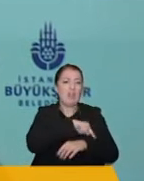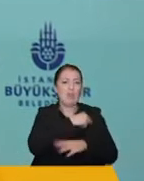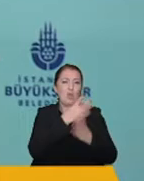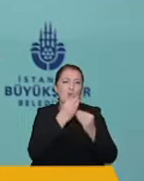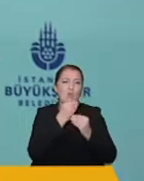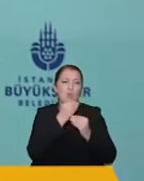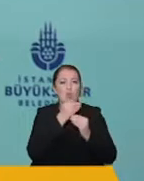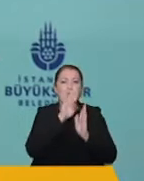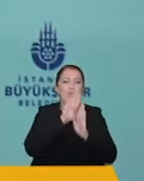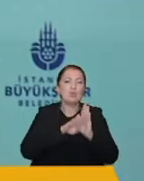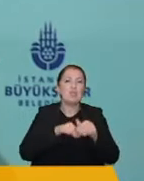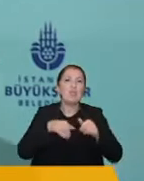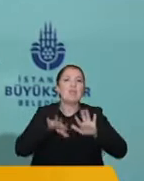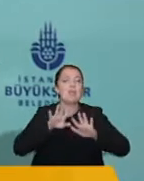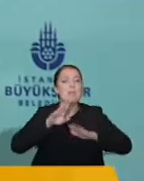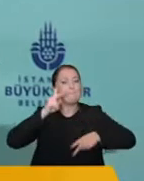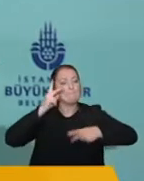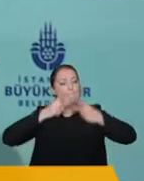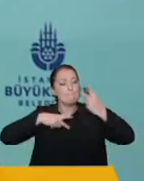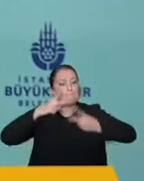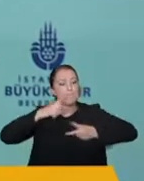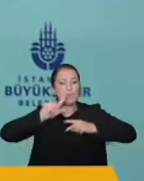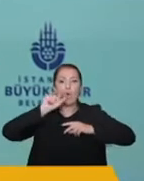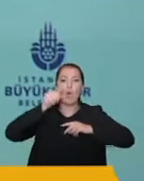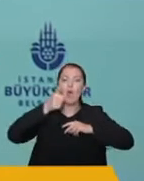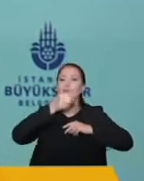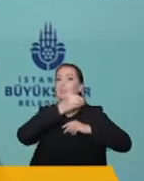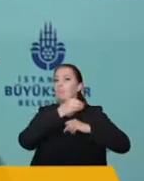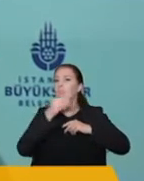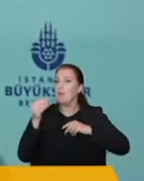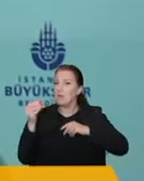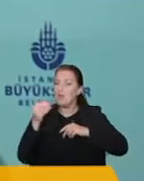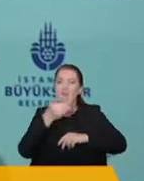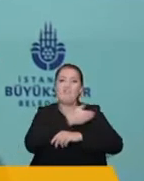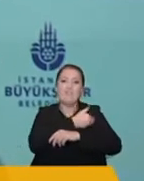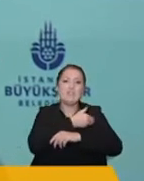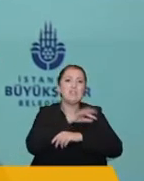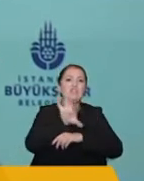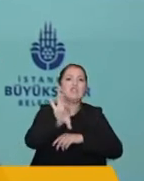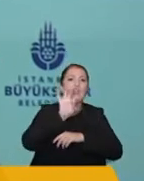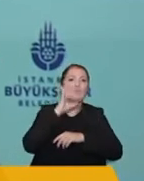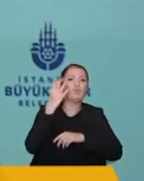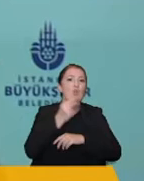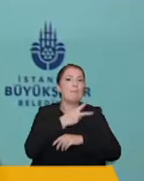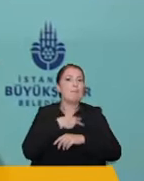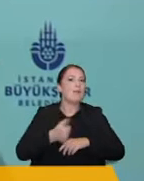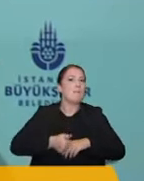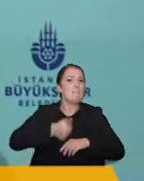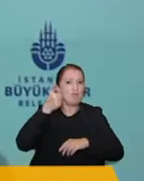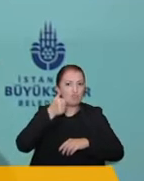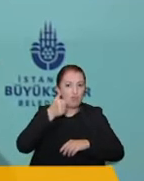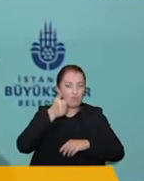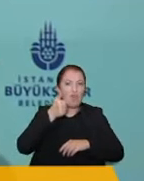değildi. Bazen 16 milyon halkın seçmiş olduğu belediye